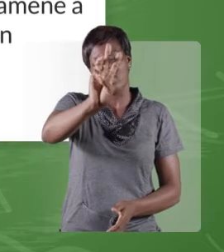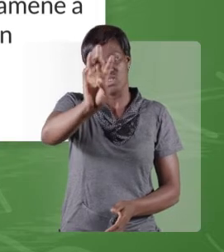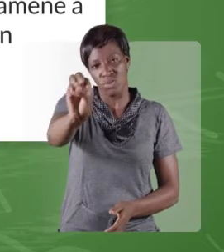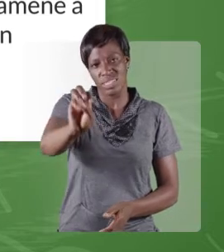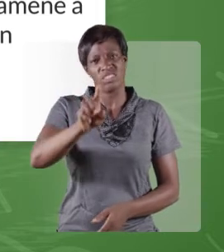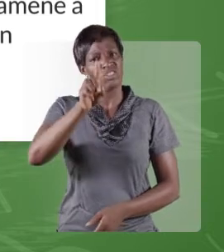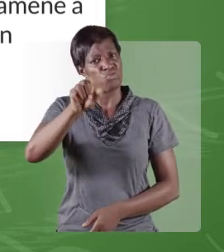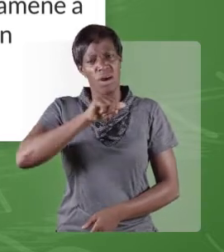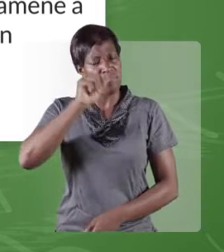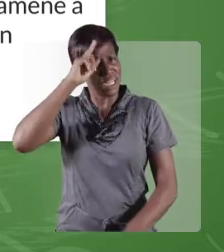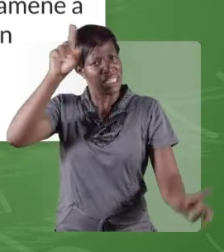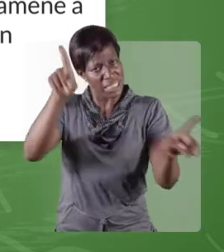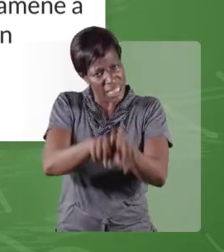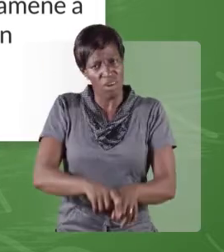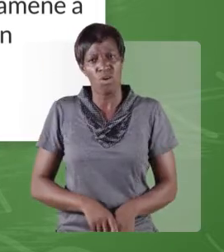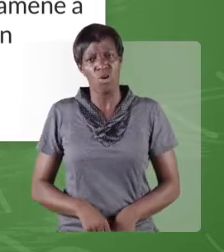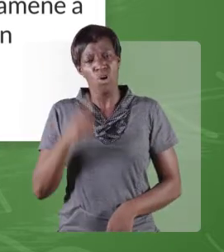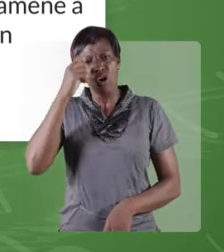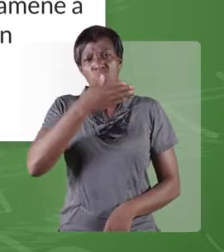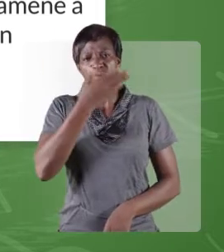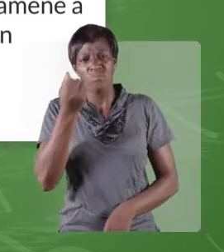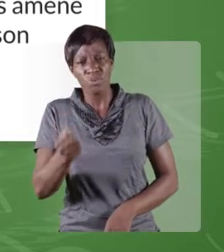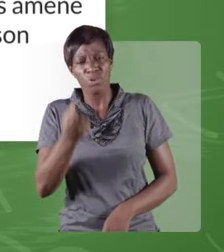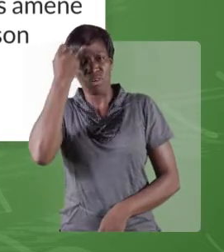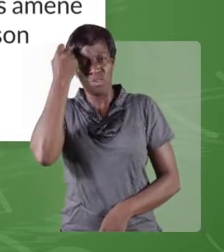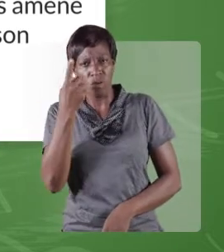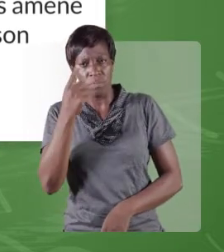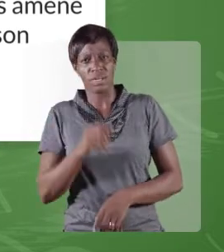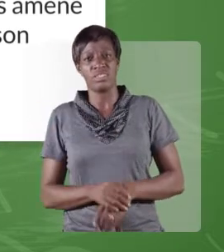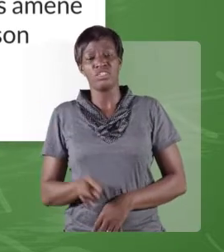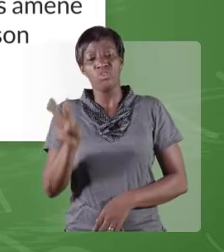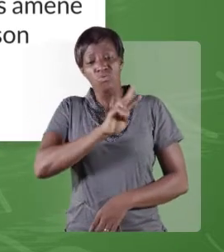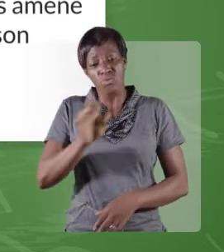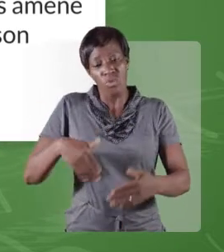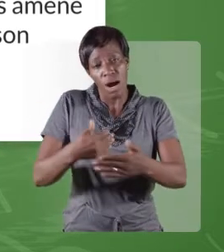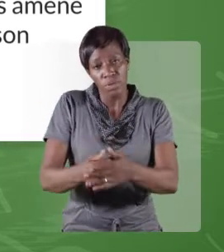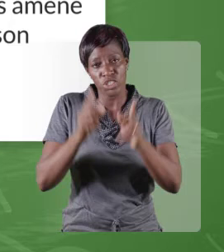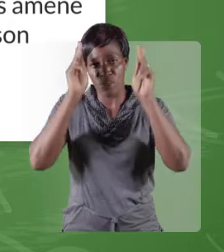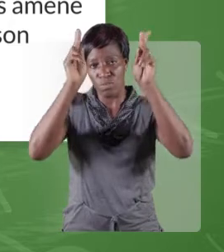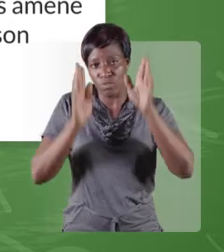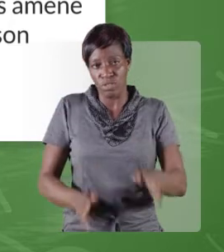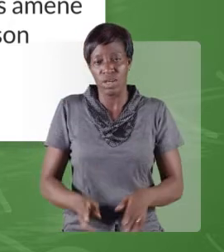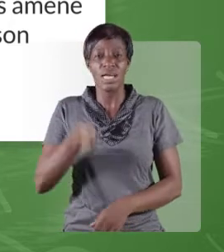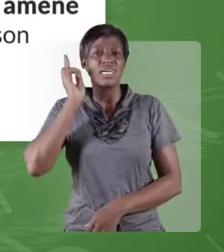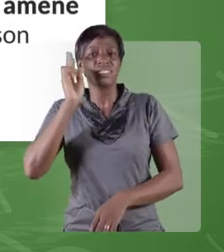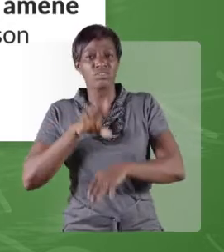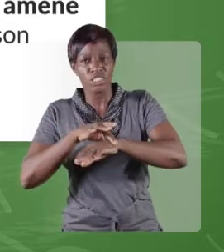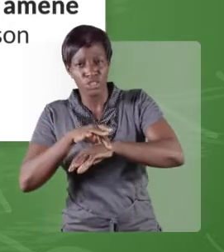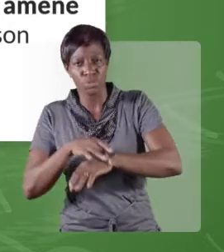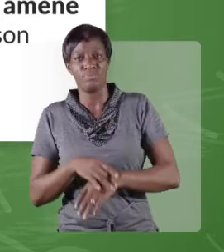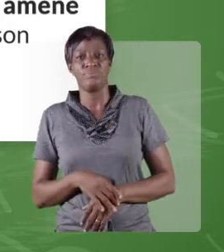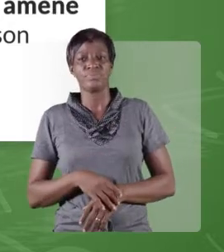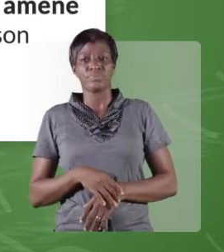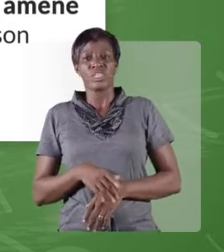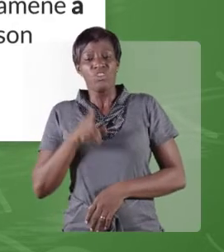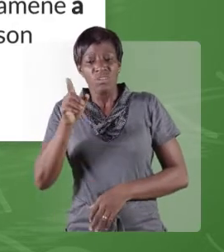avis. Et pour mieux être éclairé, vous approchez votre professeur d'histoire-géographie qui vous